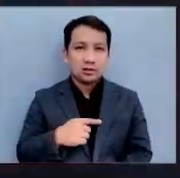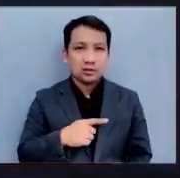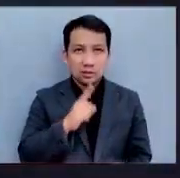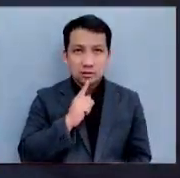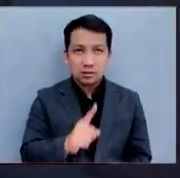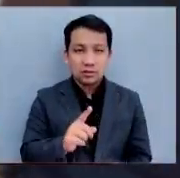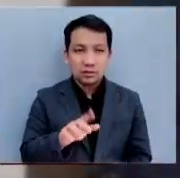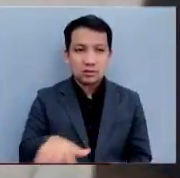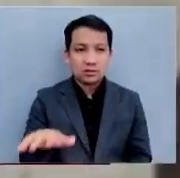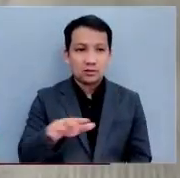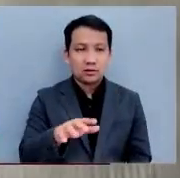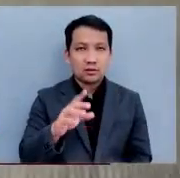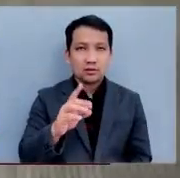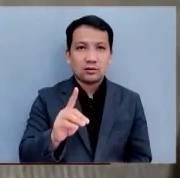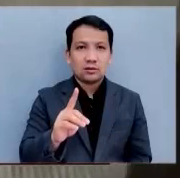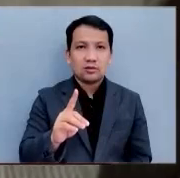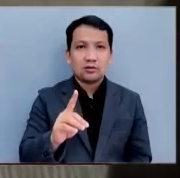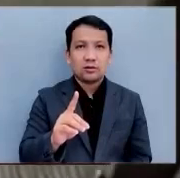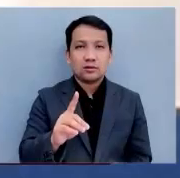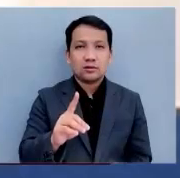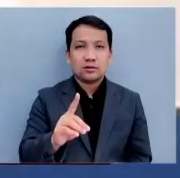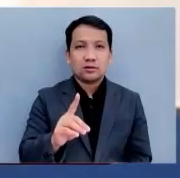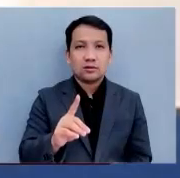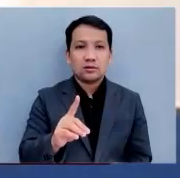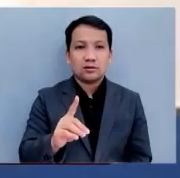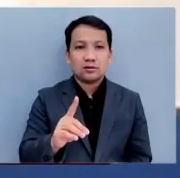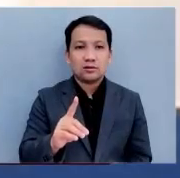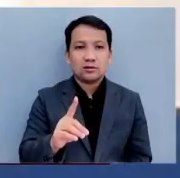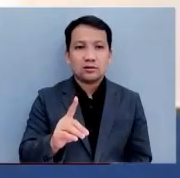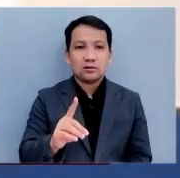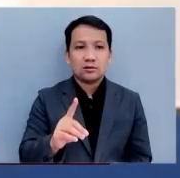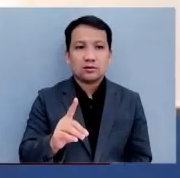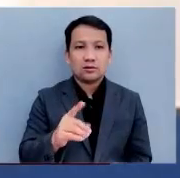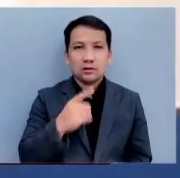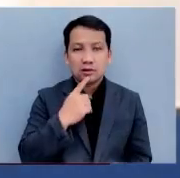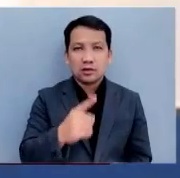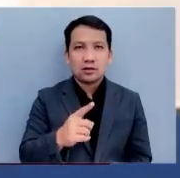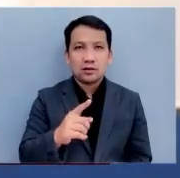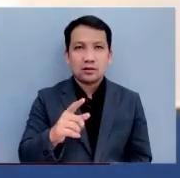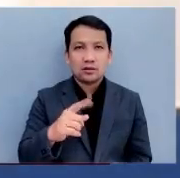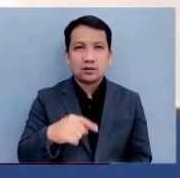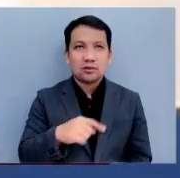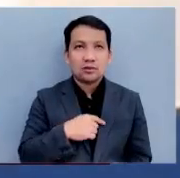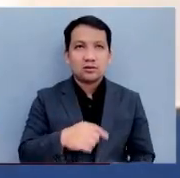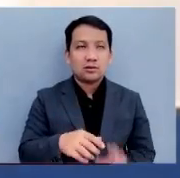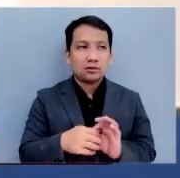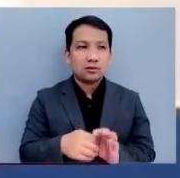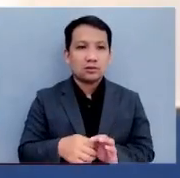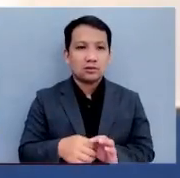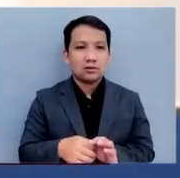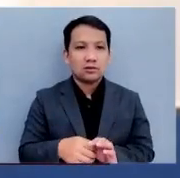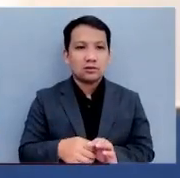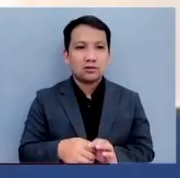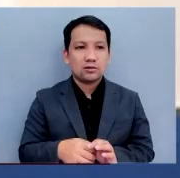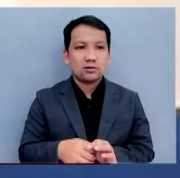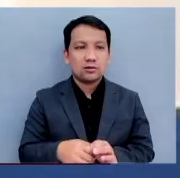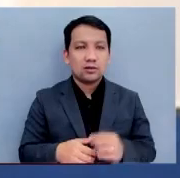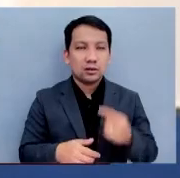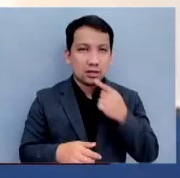Group. Yan ang problema pagka ayaw makinig eh. Sinabi na namin na mag-usap muna tayo bago kayo